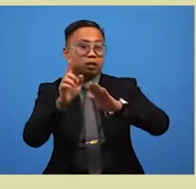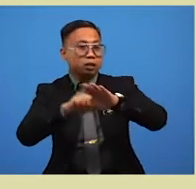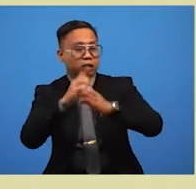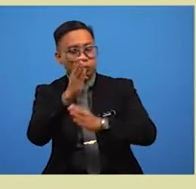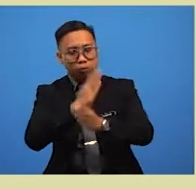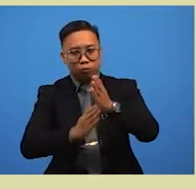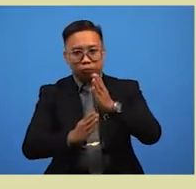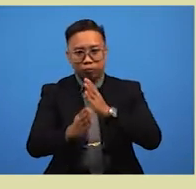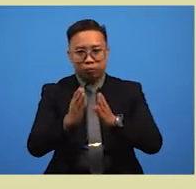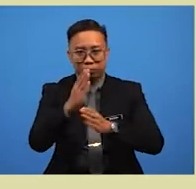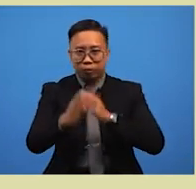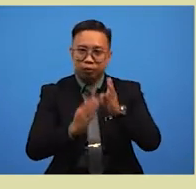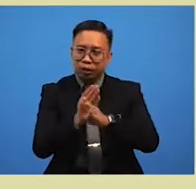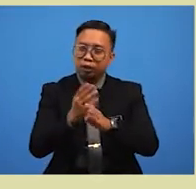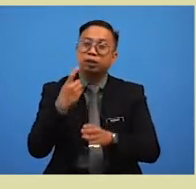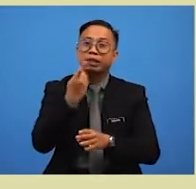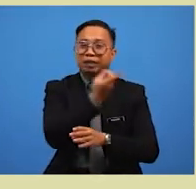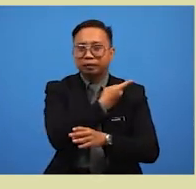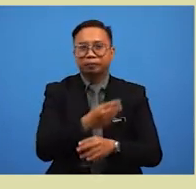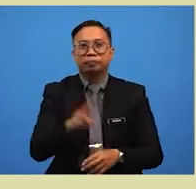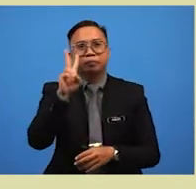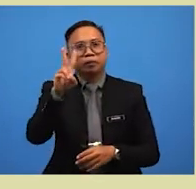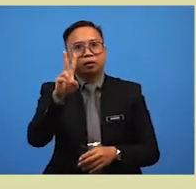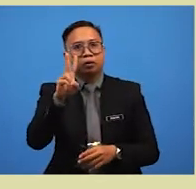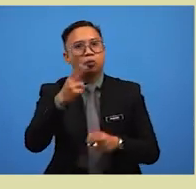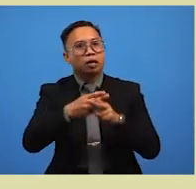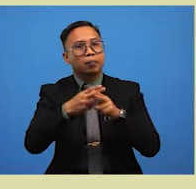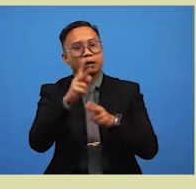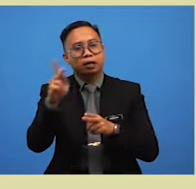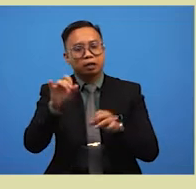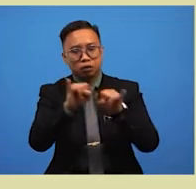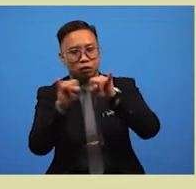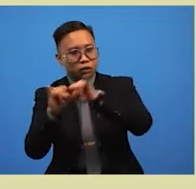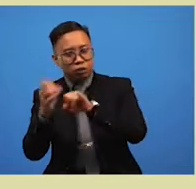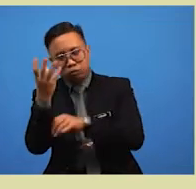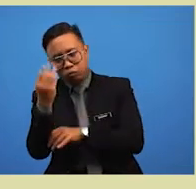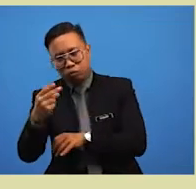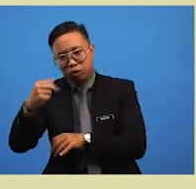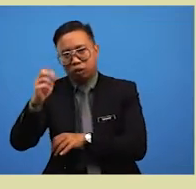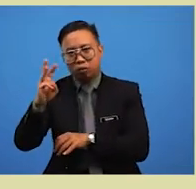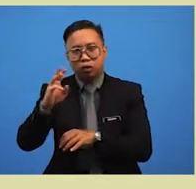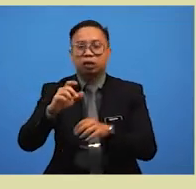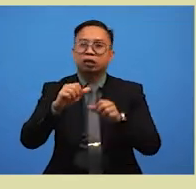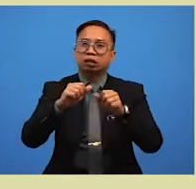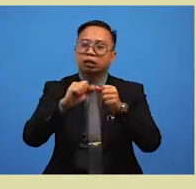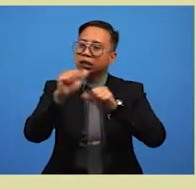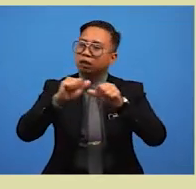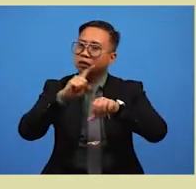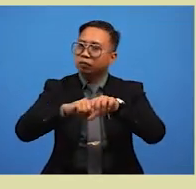markah. Nombor 2. Namakan jenis luluh hawa yang giat berlaku di kawasan gurun panas. 1